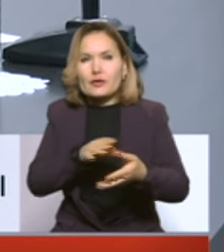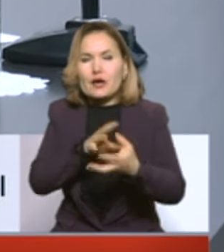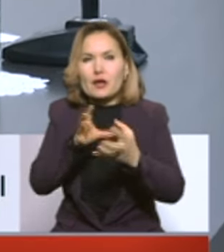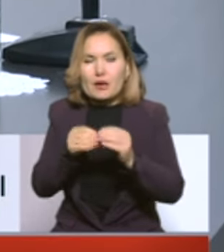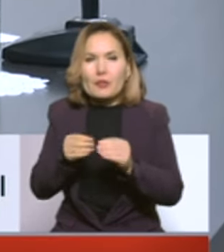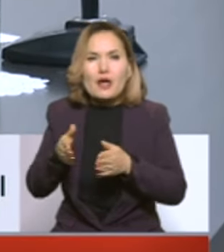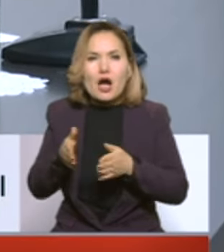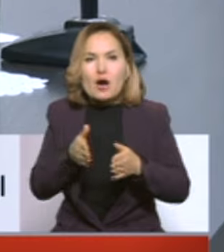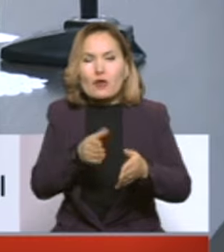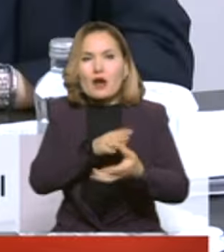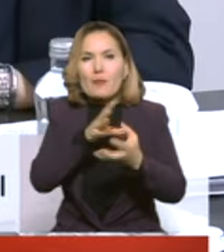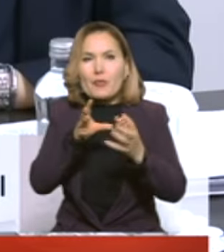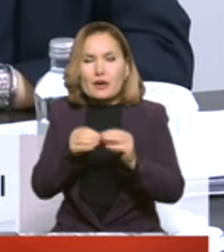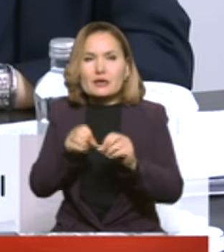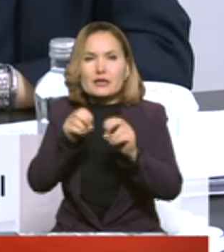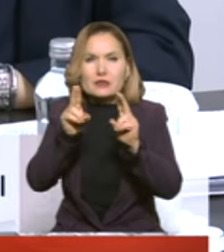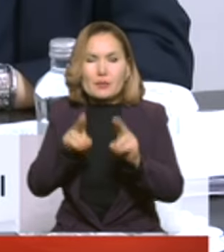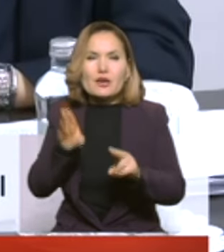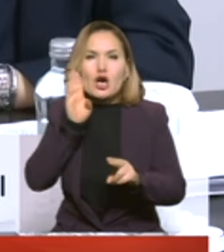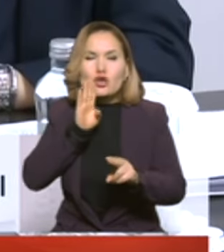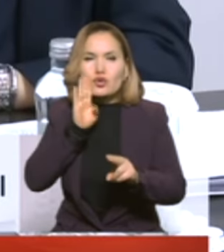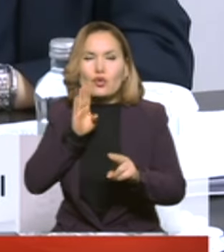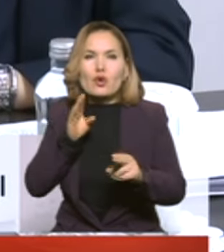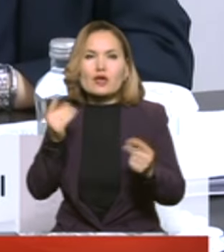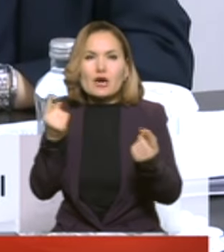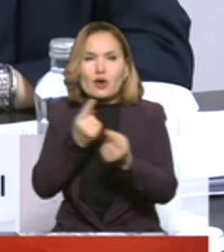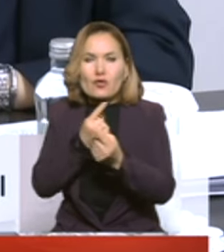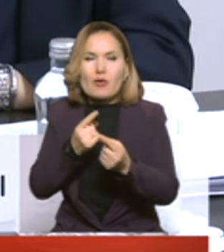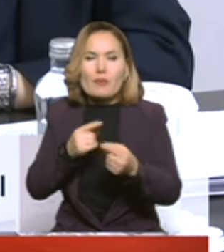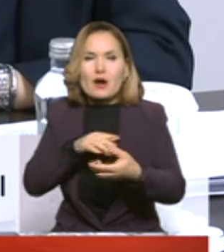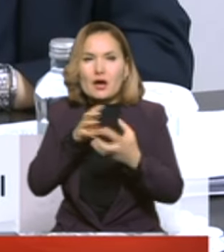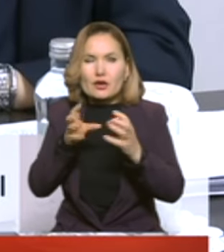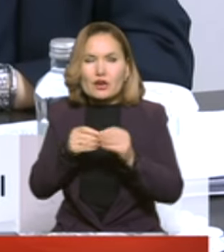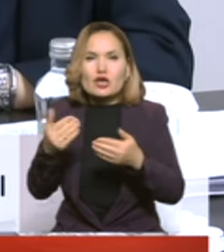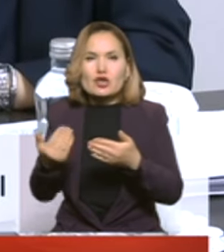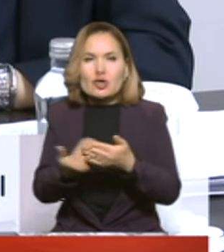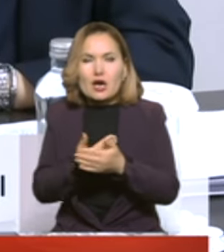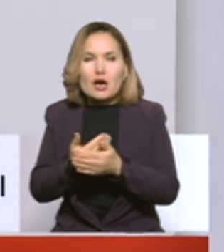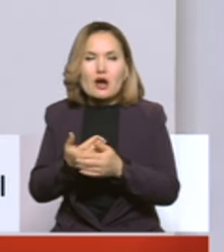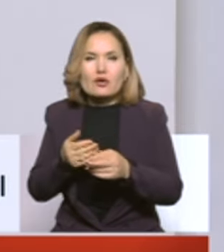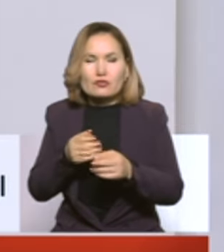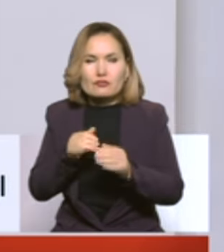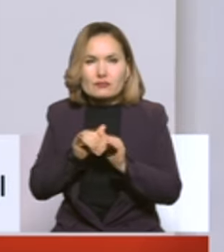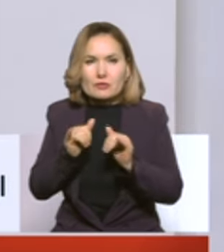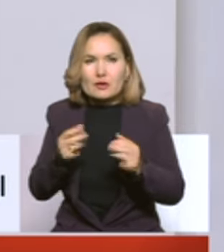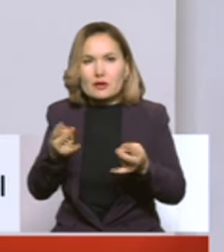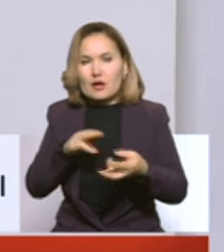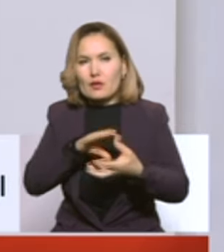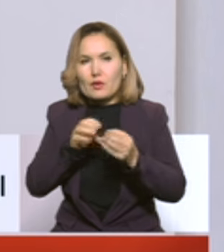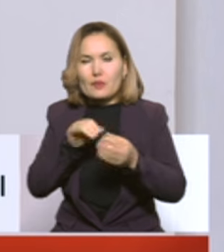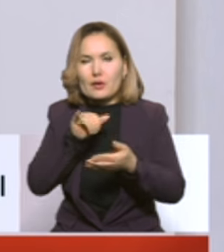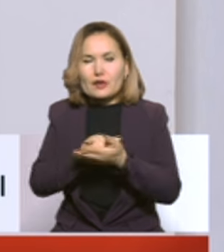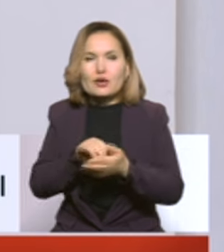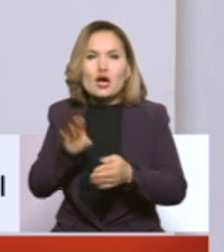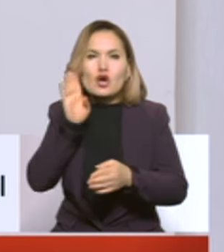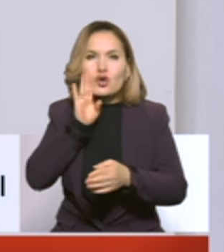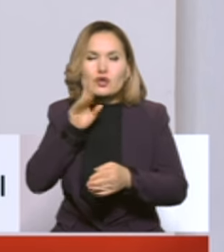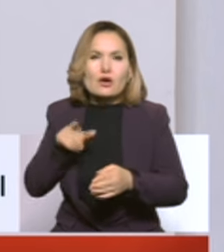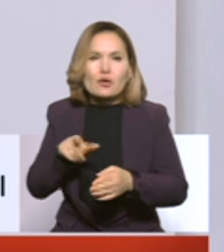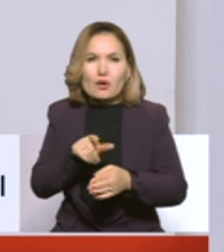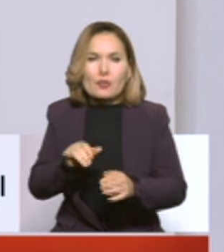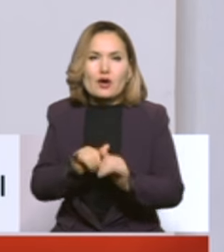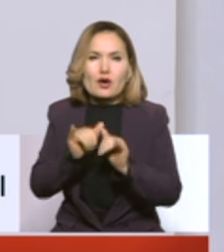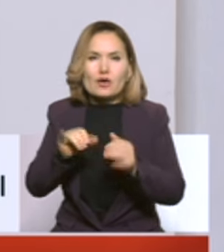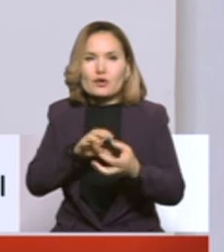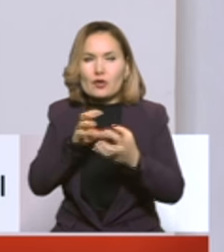мен темір жолдардың бойындағы қолданыстағы су өткелдерінің қуаттылығын арттырып, жаңасын салу қажет. Қорғаныс бөгеттері мен су жүретін каналдар салу керек.